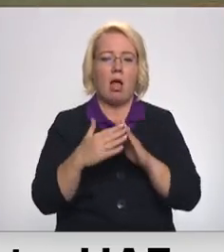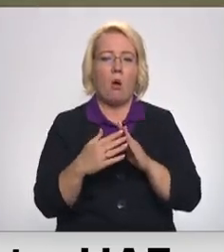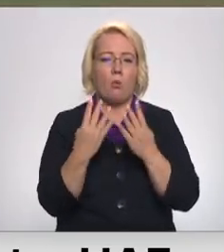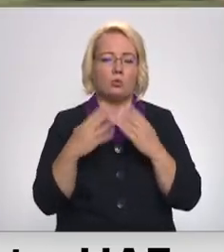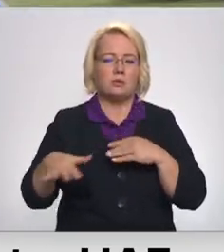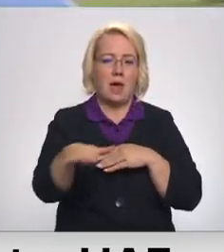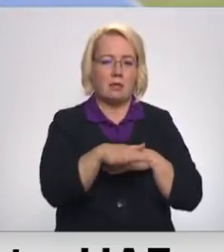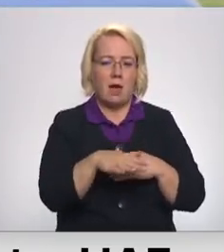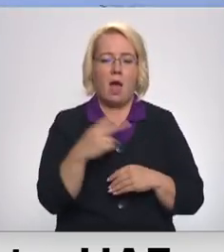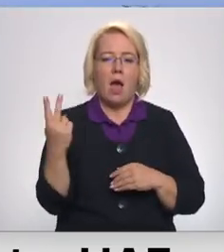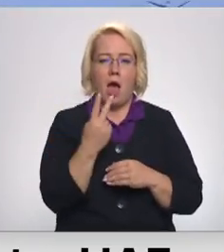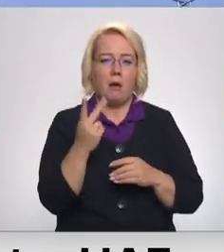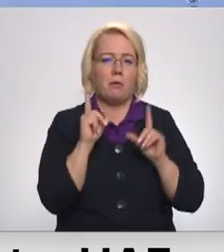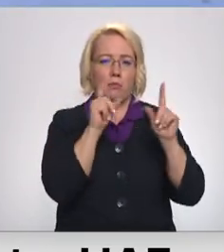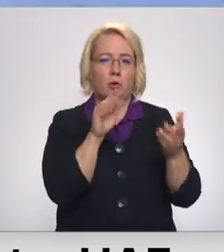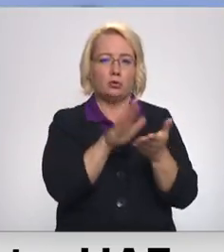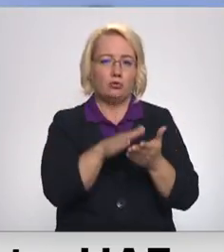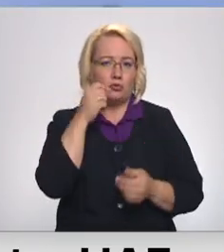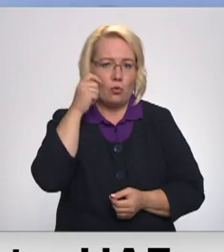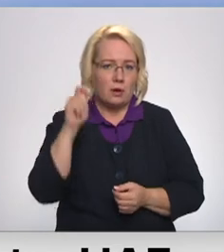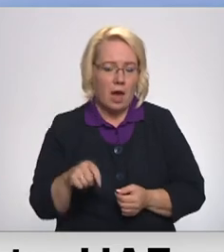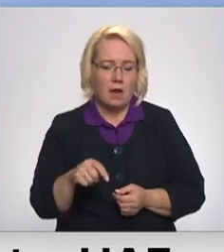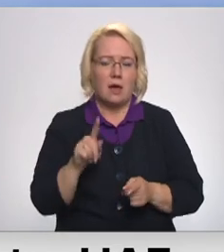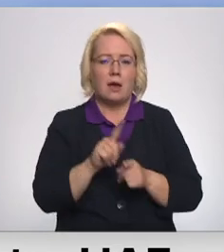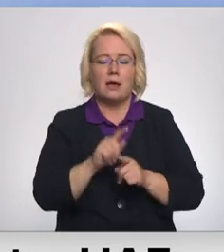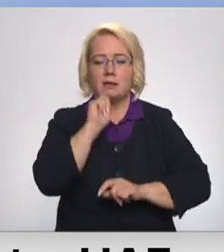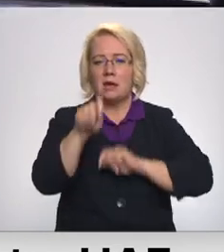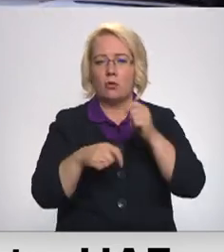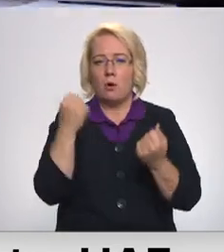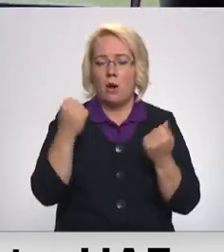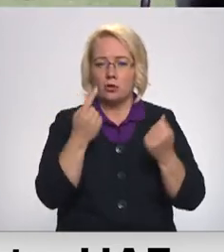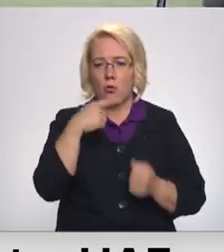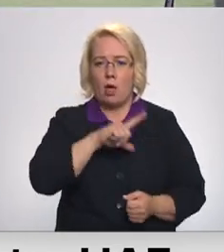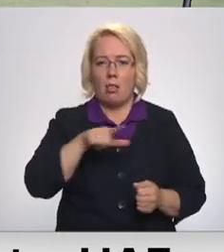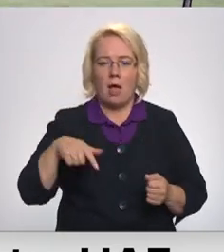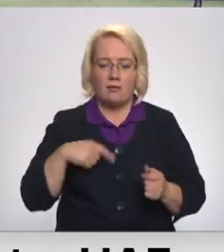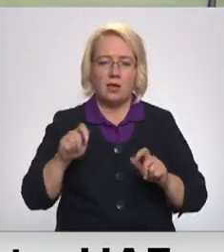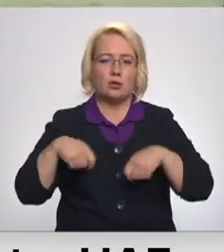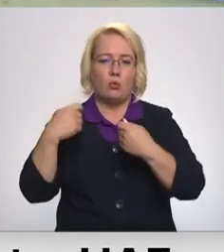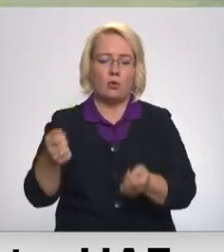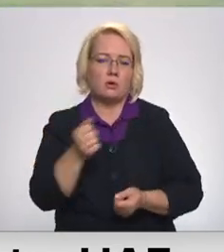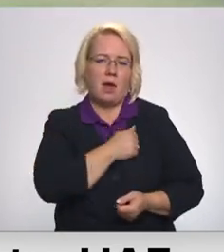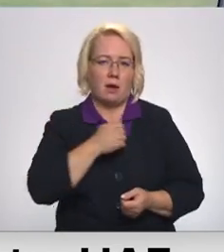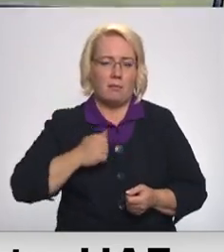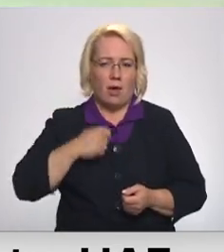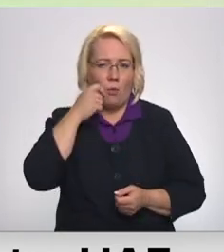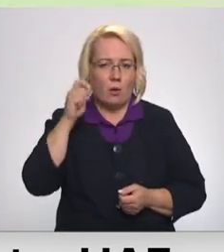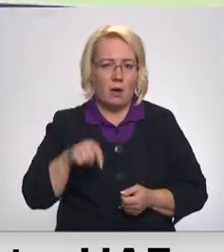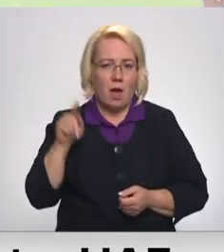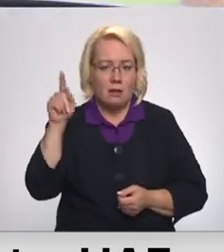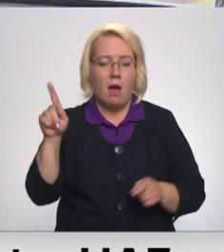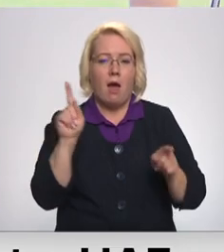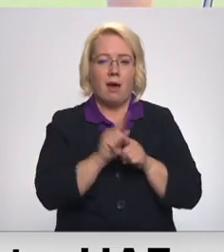Viņiem abiem priekšā ceļš uz Ukrainu. Kārtējās ziedotās automašīnas no Latvijas tiks nodotas kaujinieku rīcībā. Arī